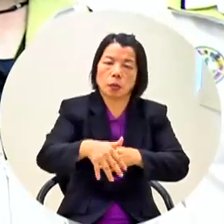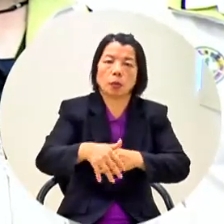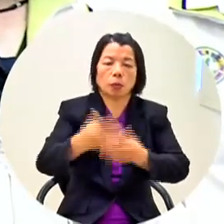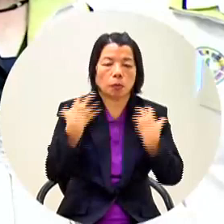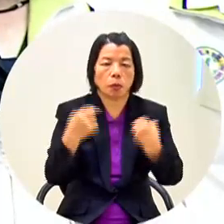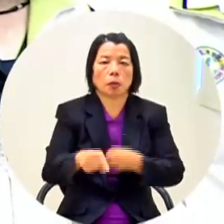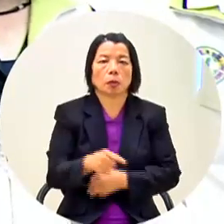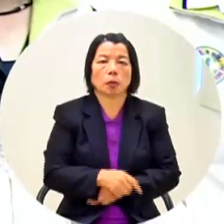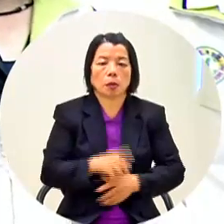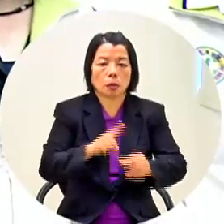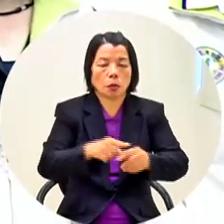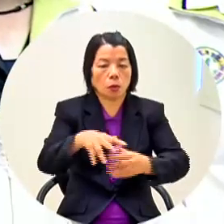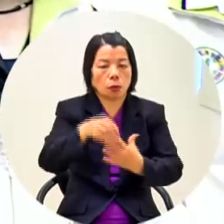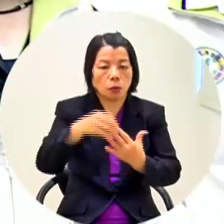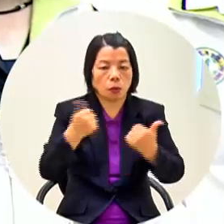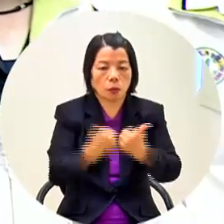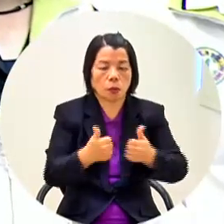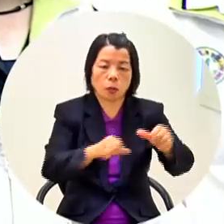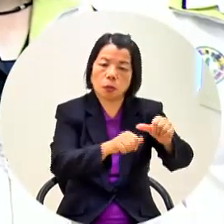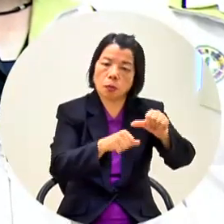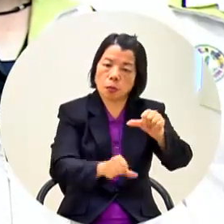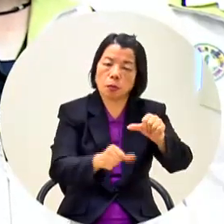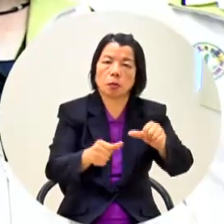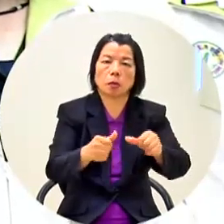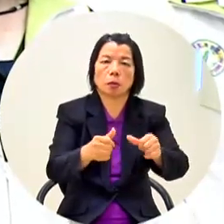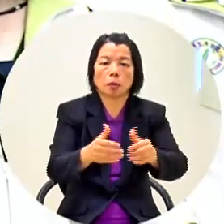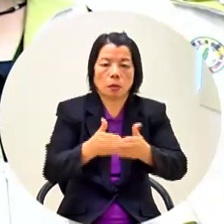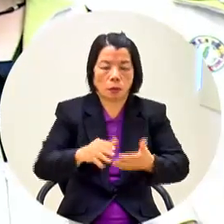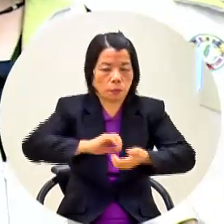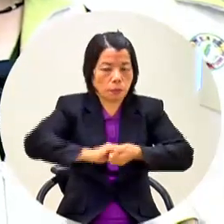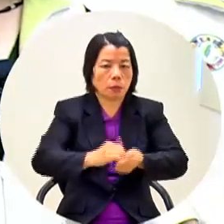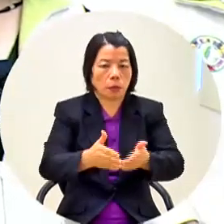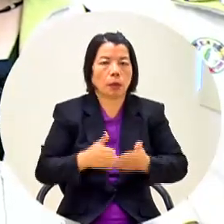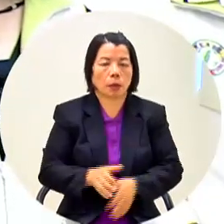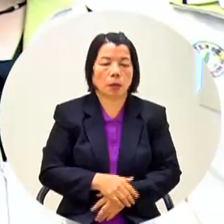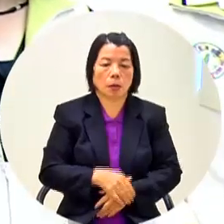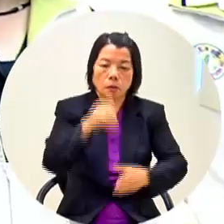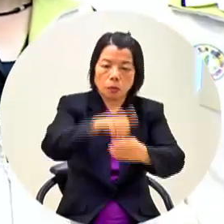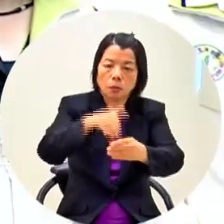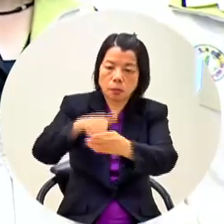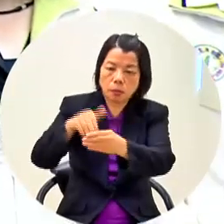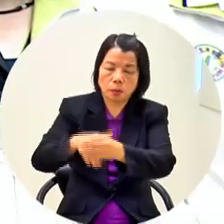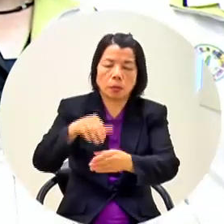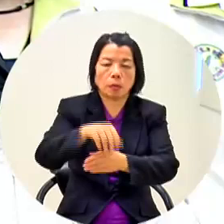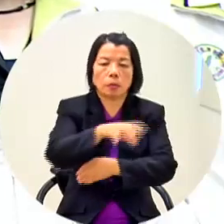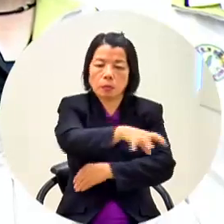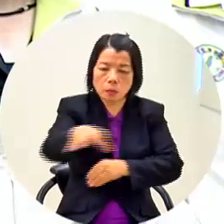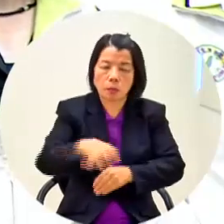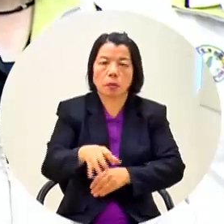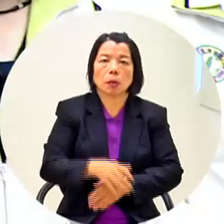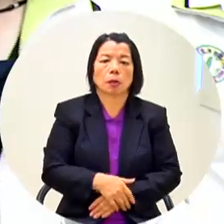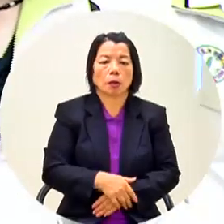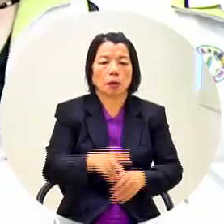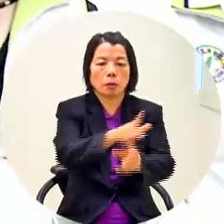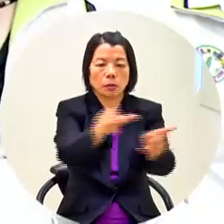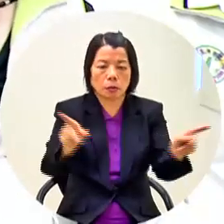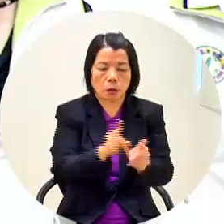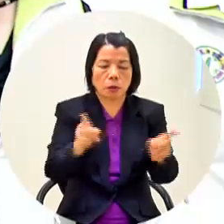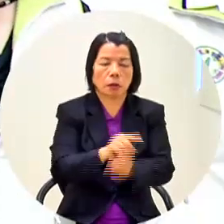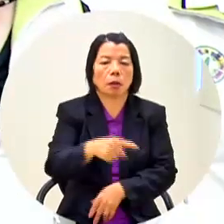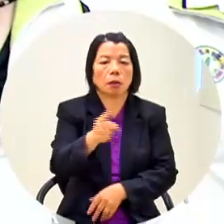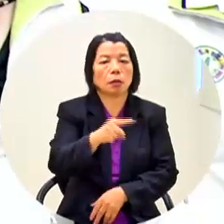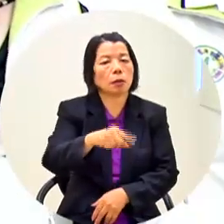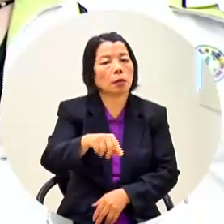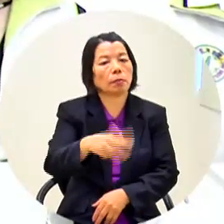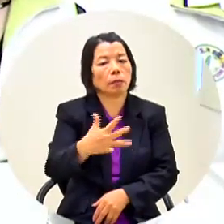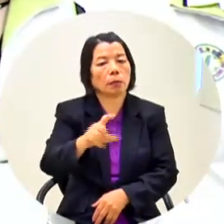选会有说明天5月5号就是必须把投开票所出借借到1823个，请教一下，到